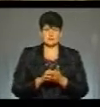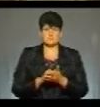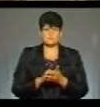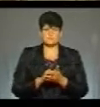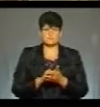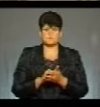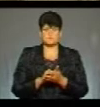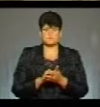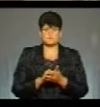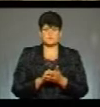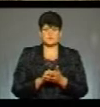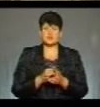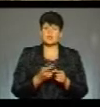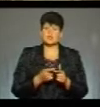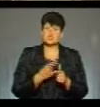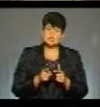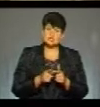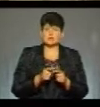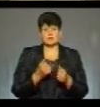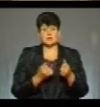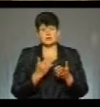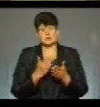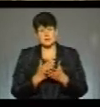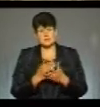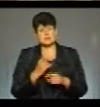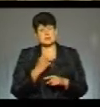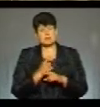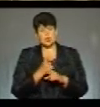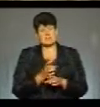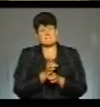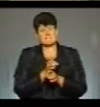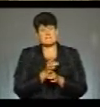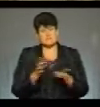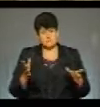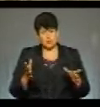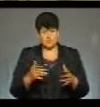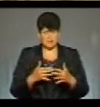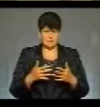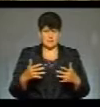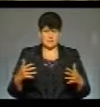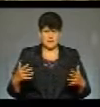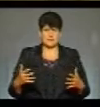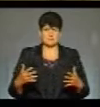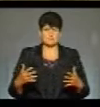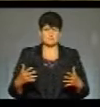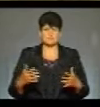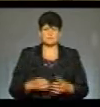Чи є в машині заборонені вибухові предмети,